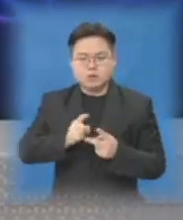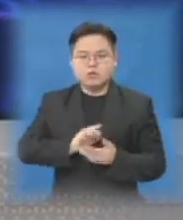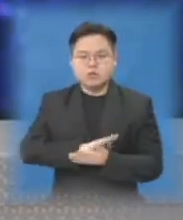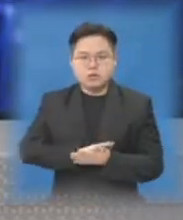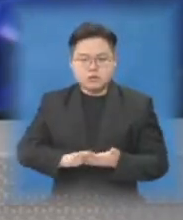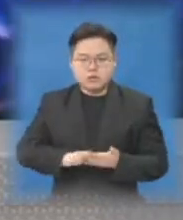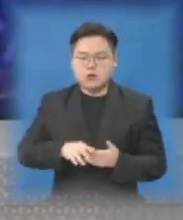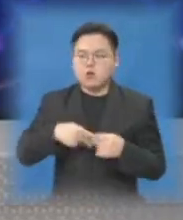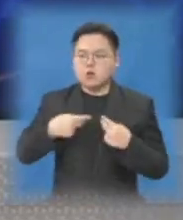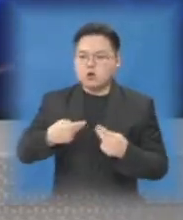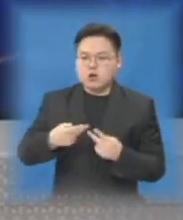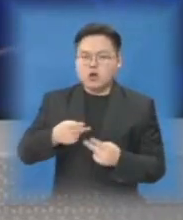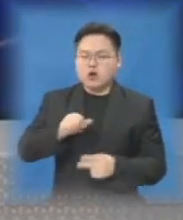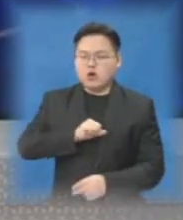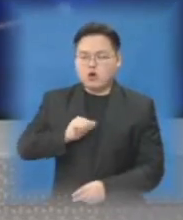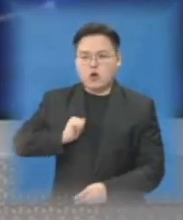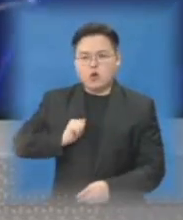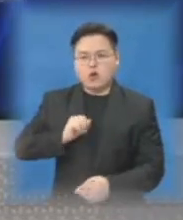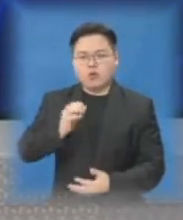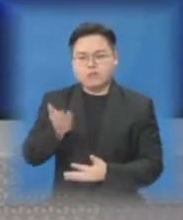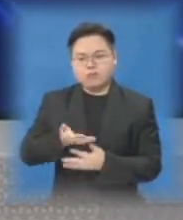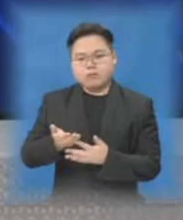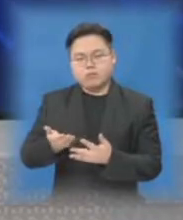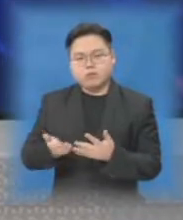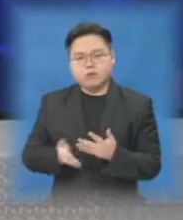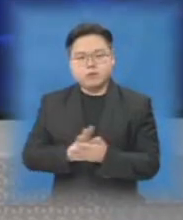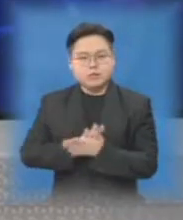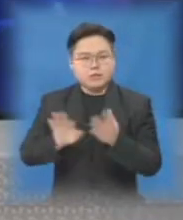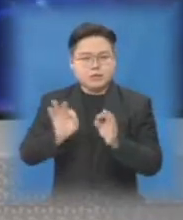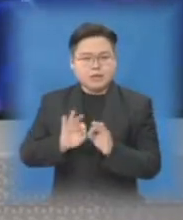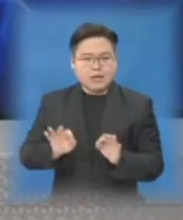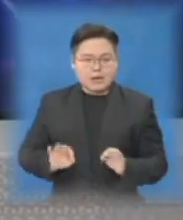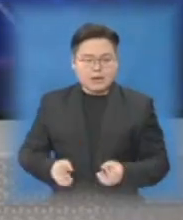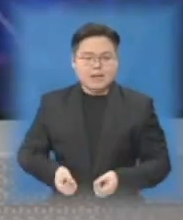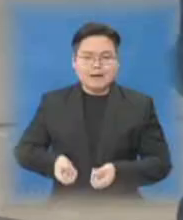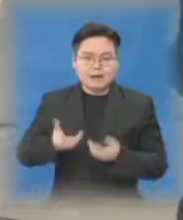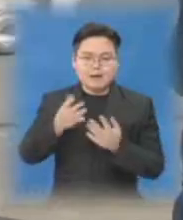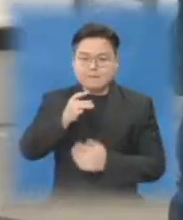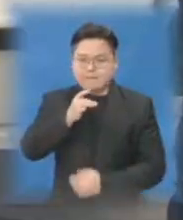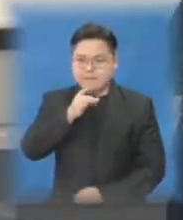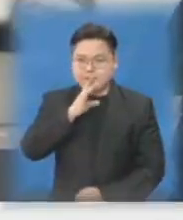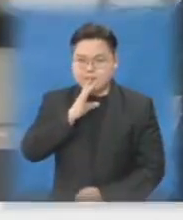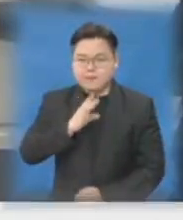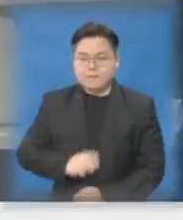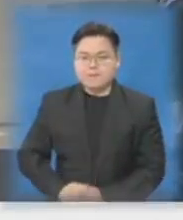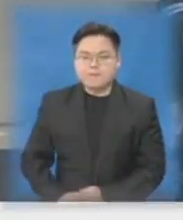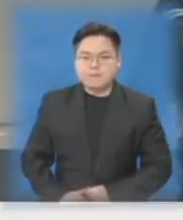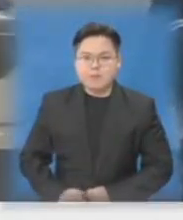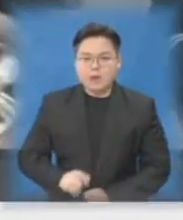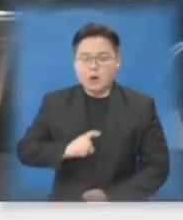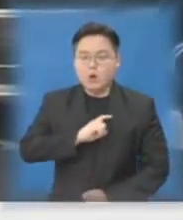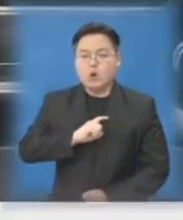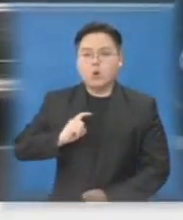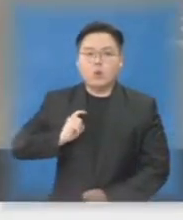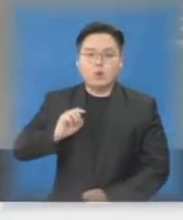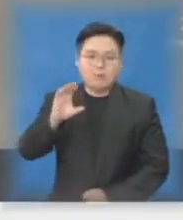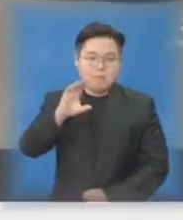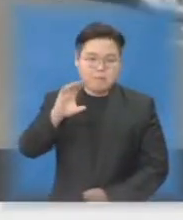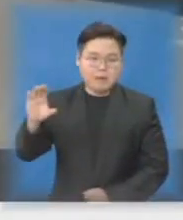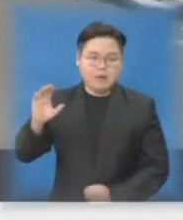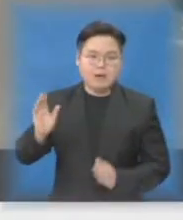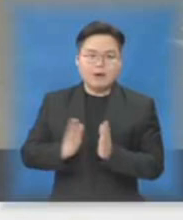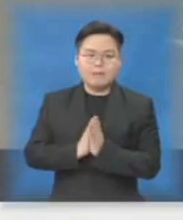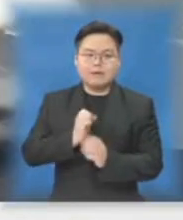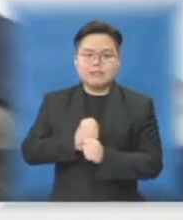зөвшөөрлийн төрөл хэлбэрээр нь ангилан олгодог болох тогтолцоог бий болгох юм аа. Хувийн хөвшилтэй хамтран такси